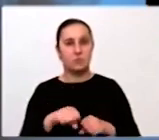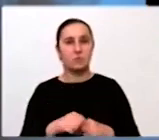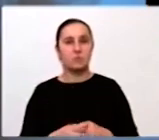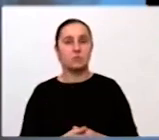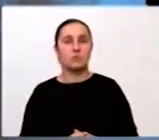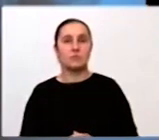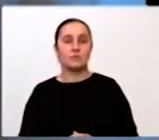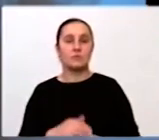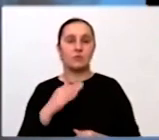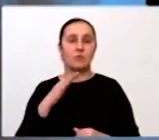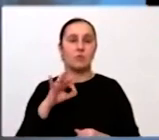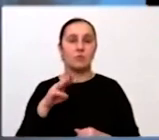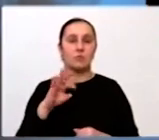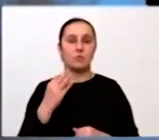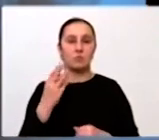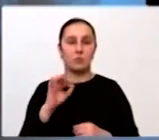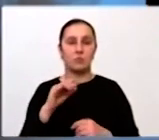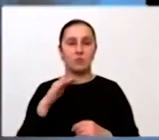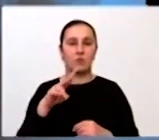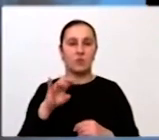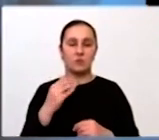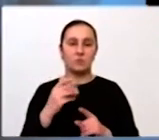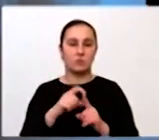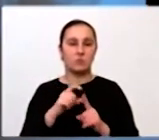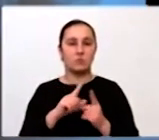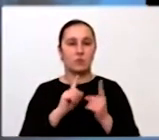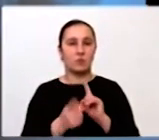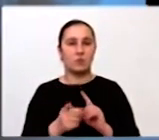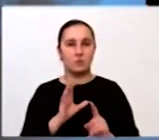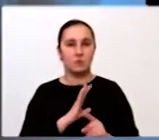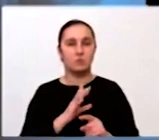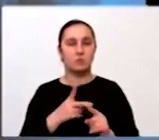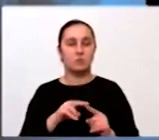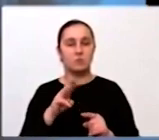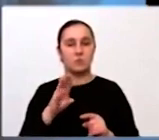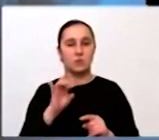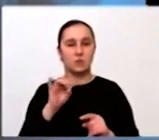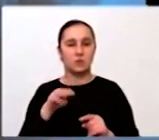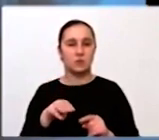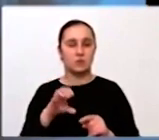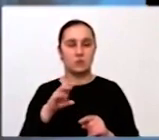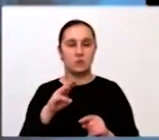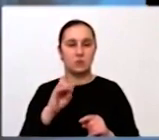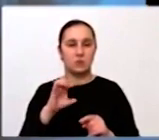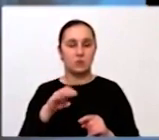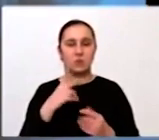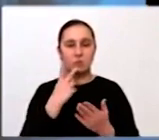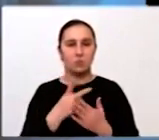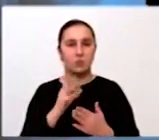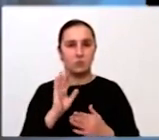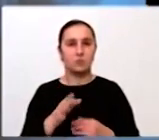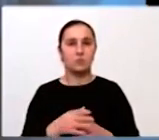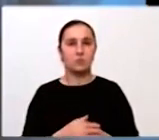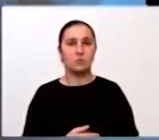mumkin. Demak, Photoshop flash so'ziga aylandi. Yana test qilib ko'ramiz. Ko'rishingiz mumkin.